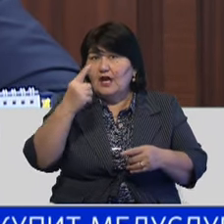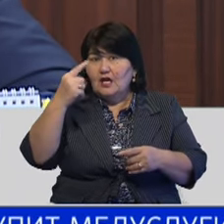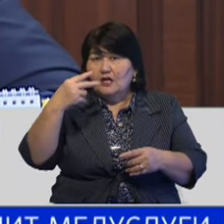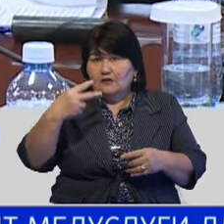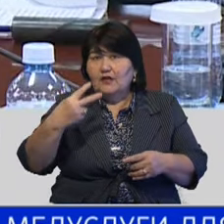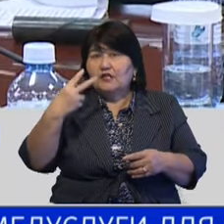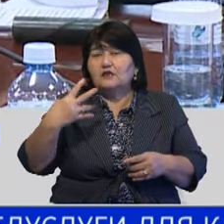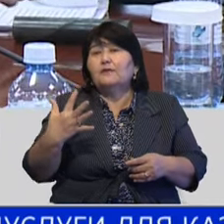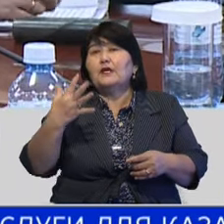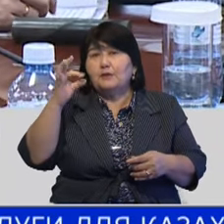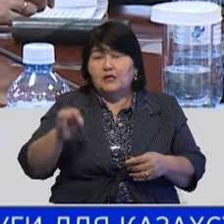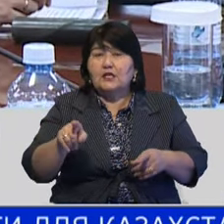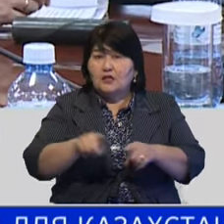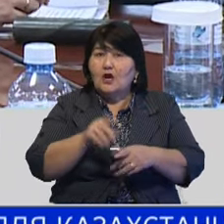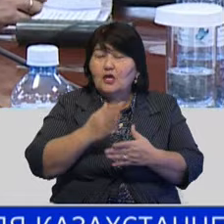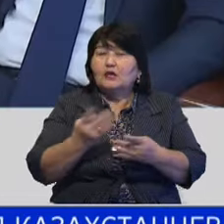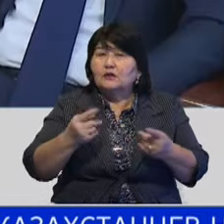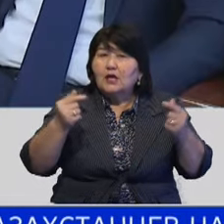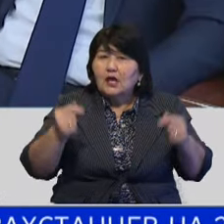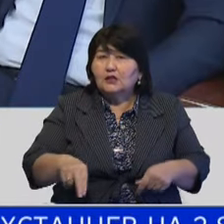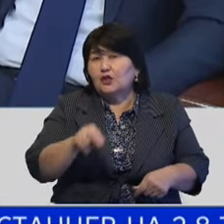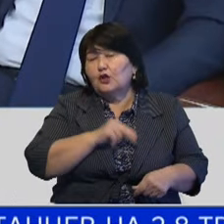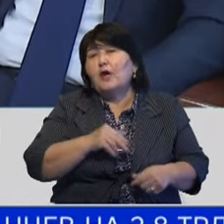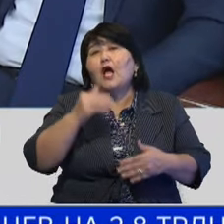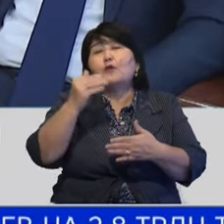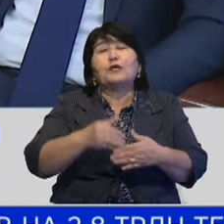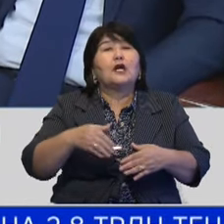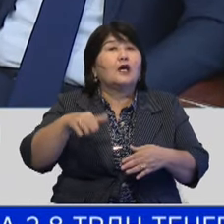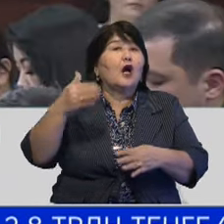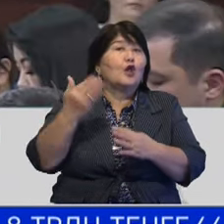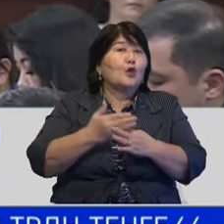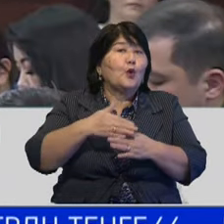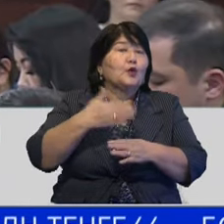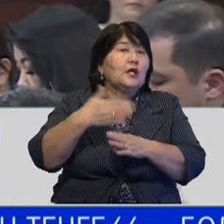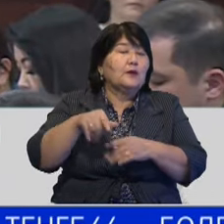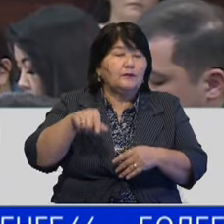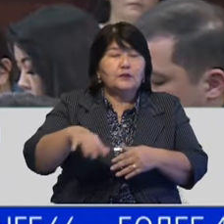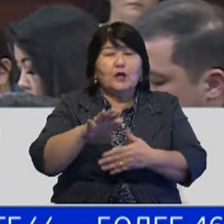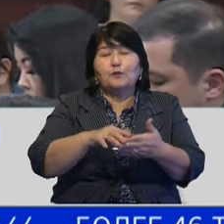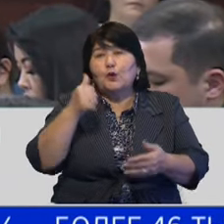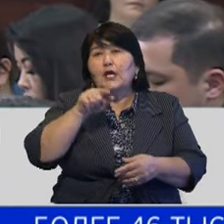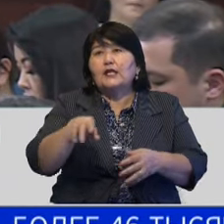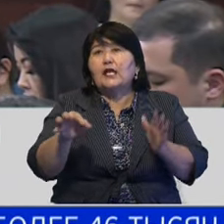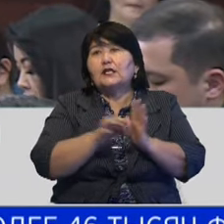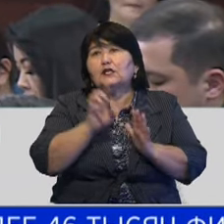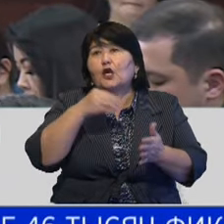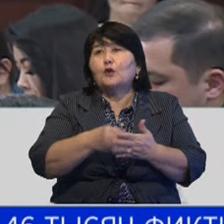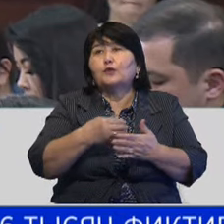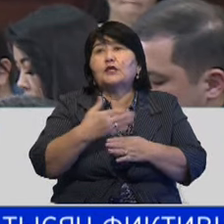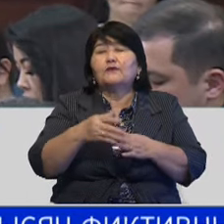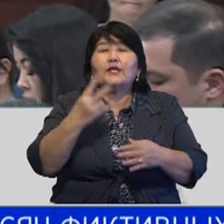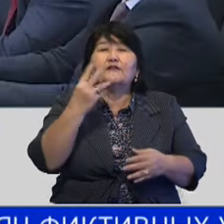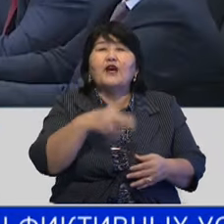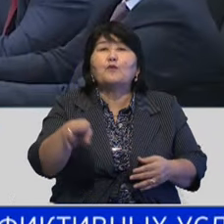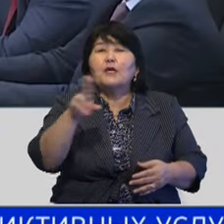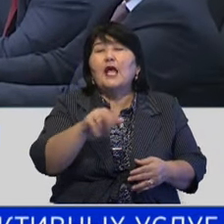Конечно есть просто нужно скоординировать работу Программа льготного кредитования будет продолжена и в этом году на эти цели из бюджета выделено 2